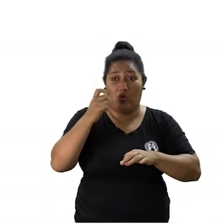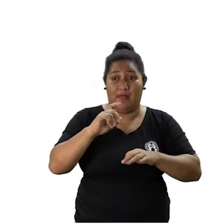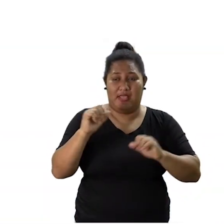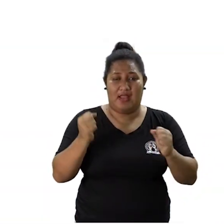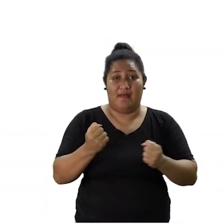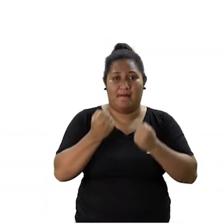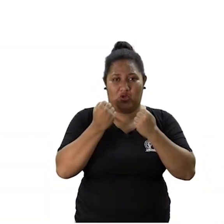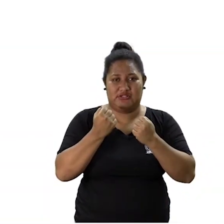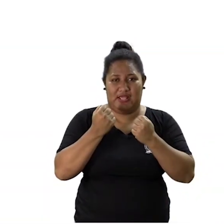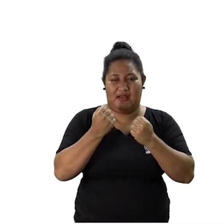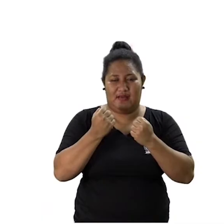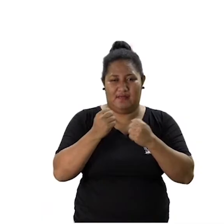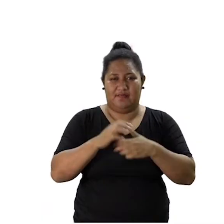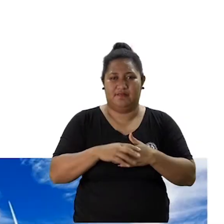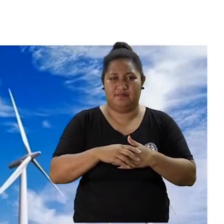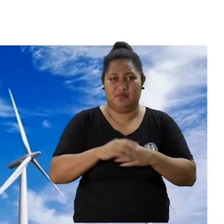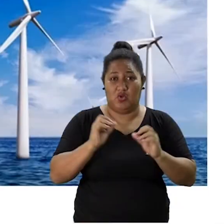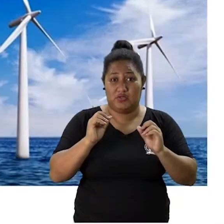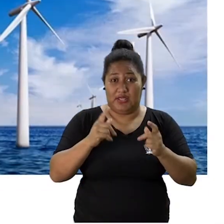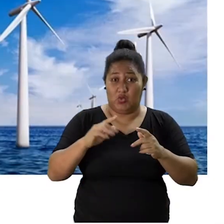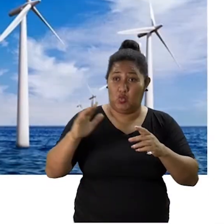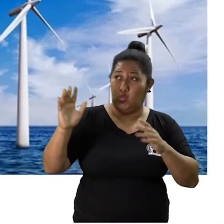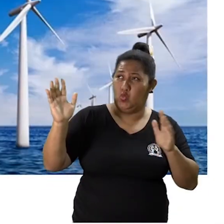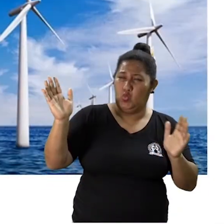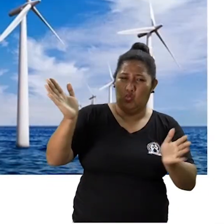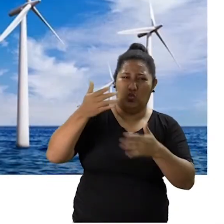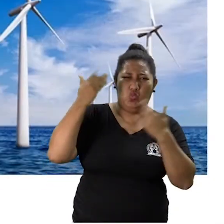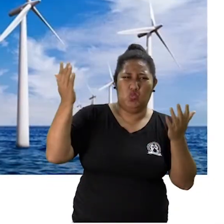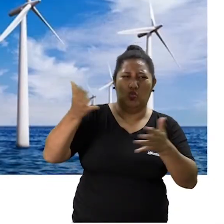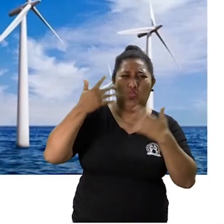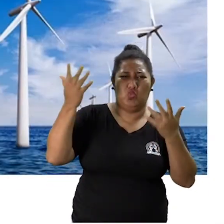energy. Okay, wind energy